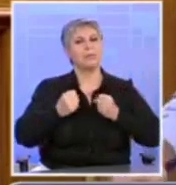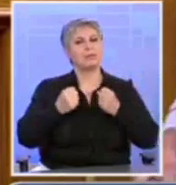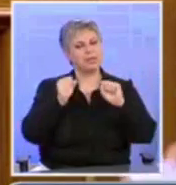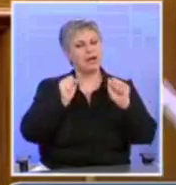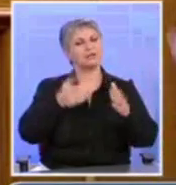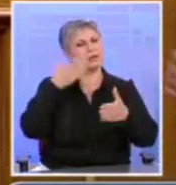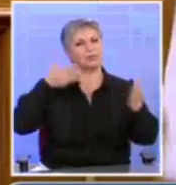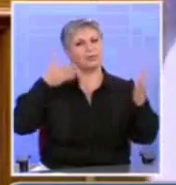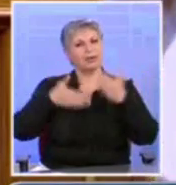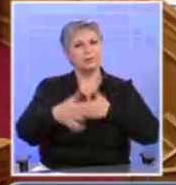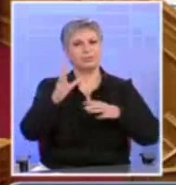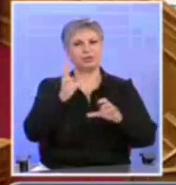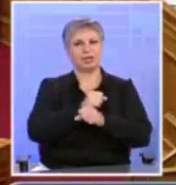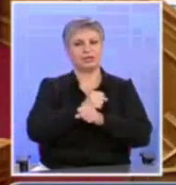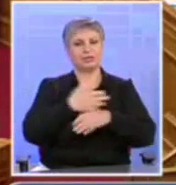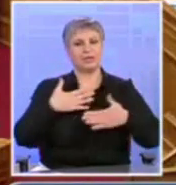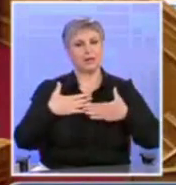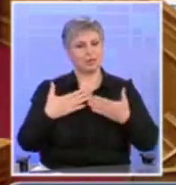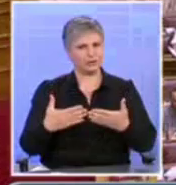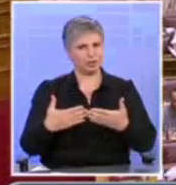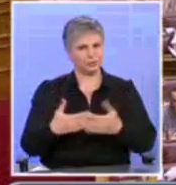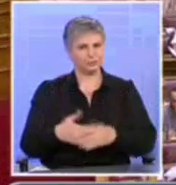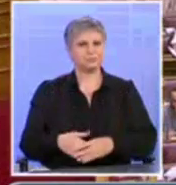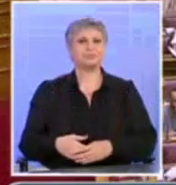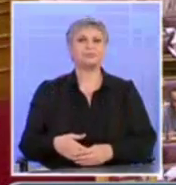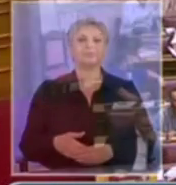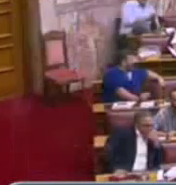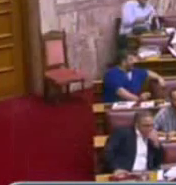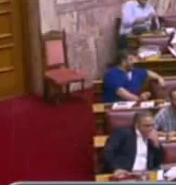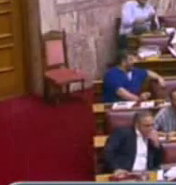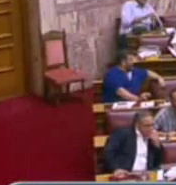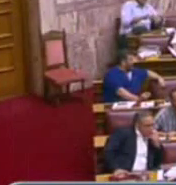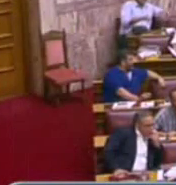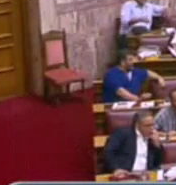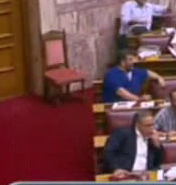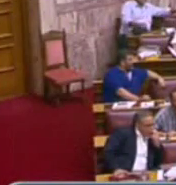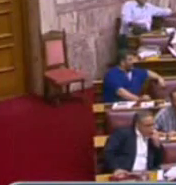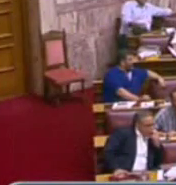πολύ. Ζητήστε το λόγο, κύριε Πρόεδρε της Ευρύς.